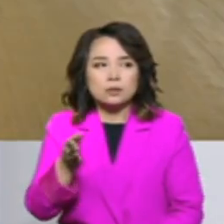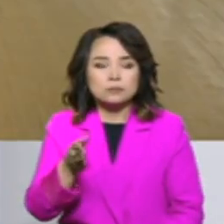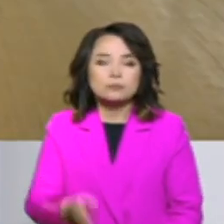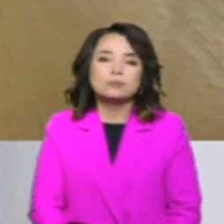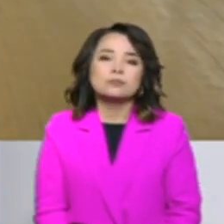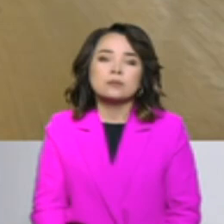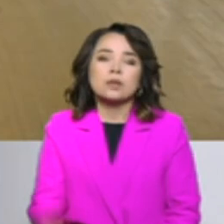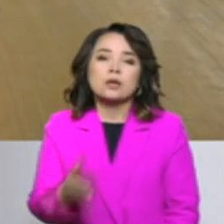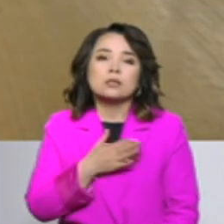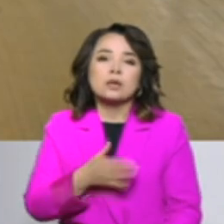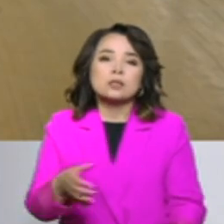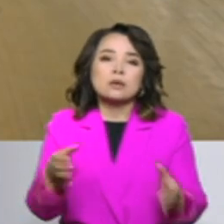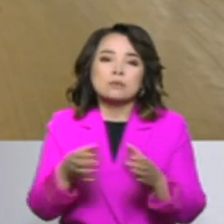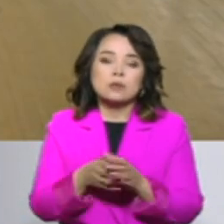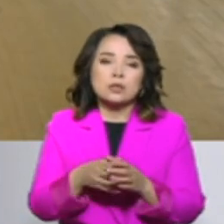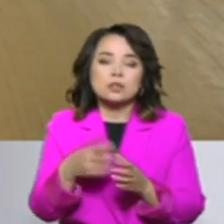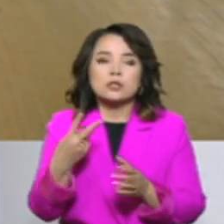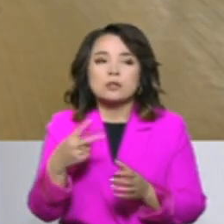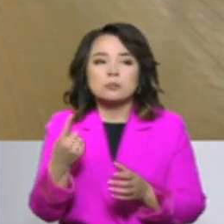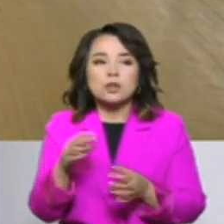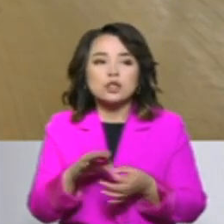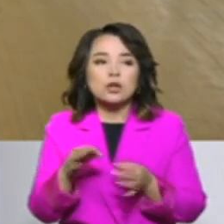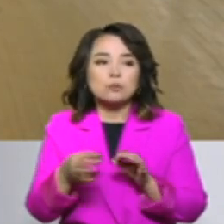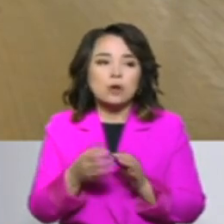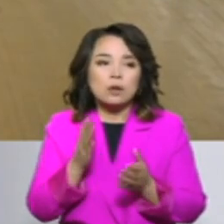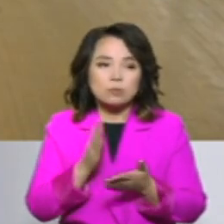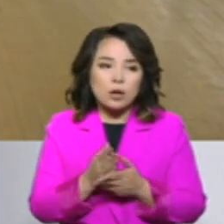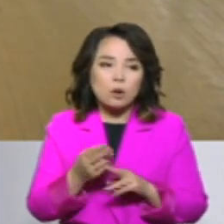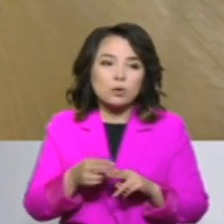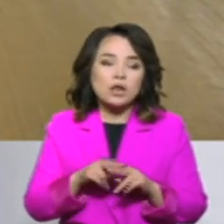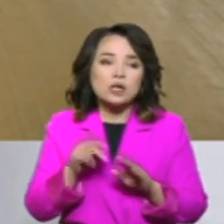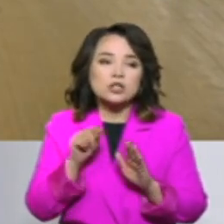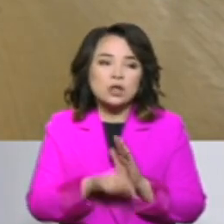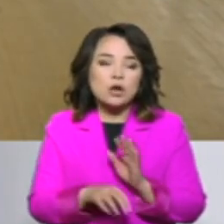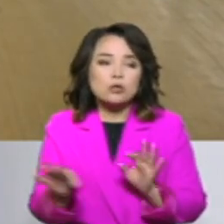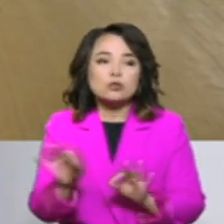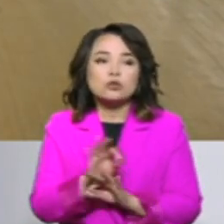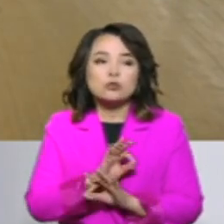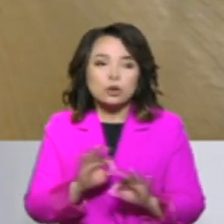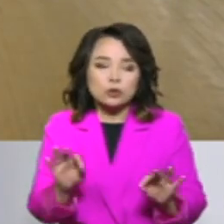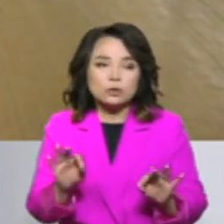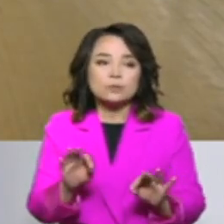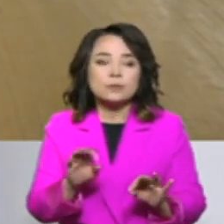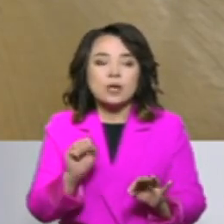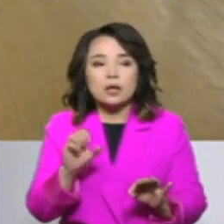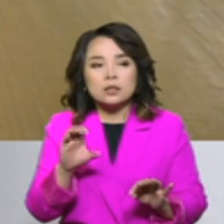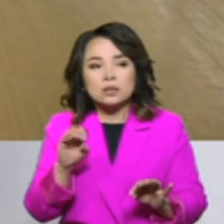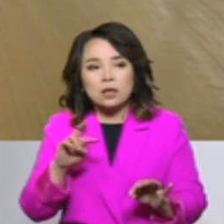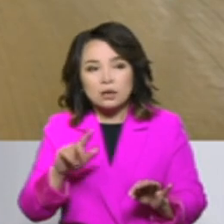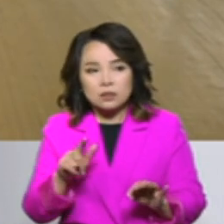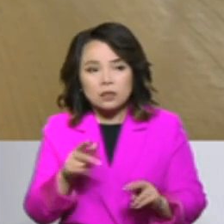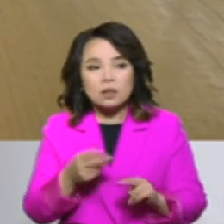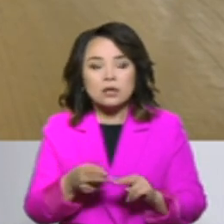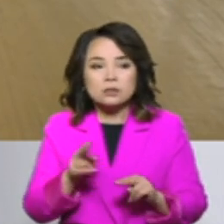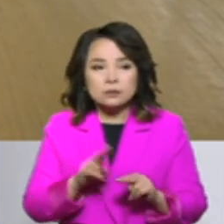Біздің департаментте 21 чемпион бар. Соның ішінде ең үздігі Әсел. Әсел